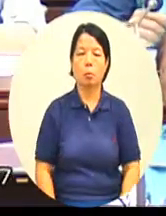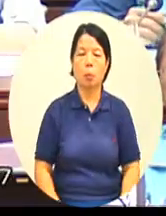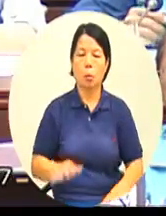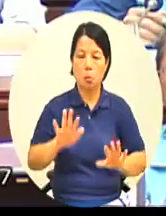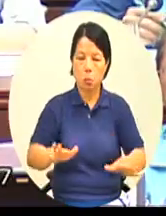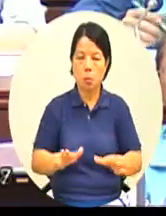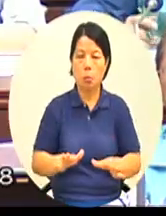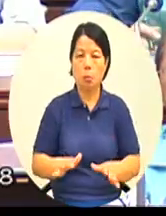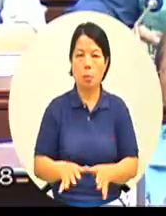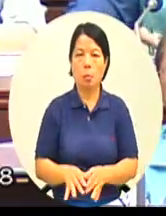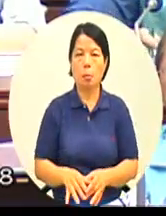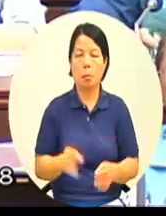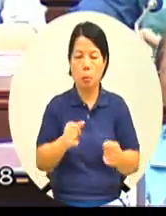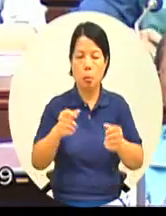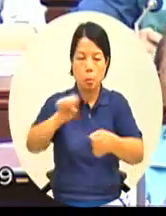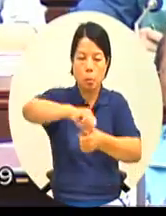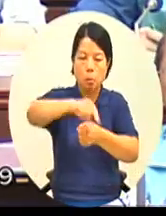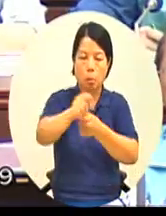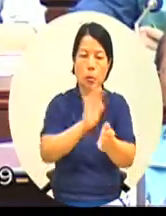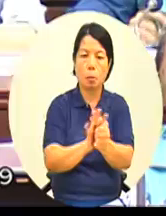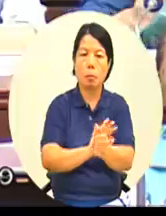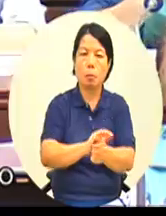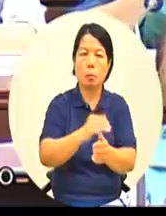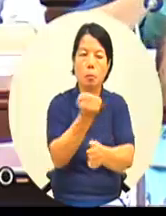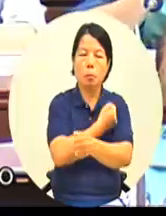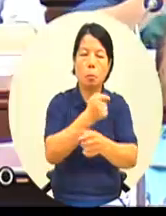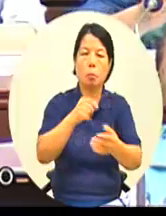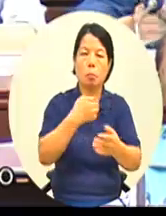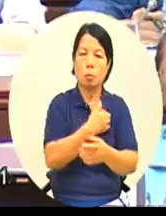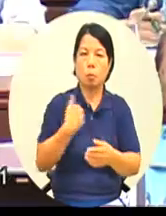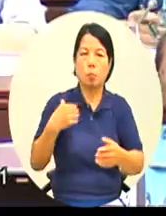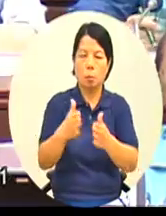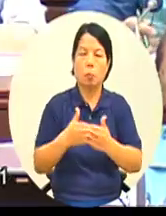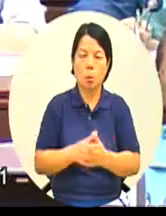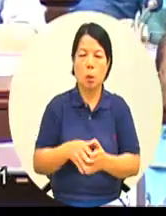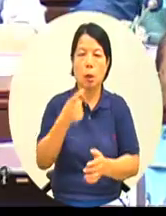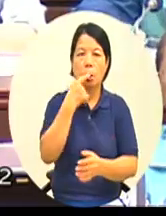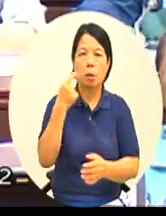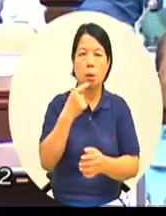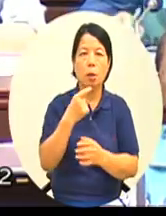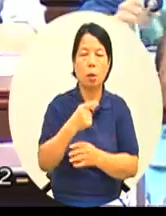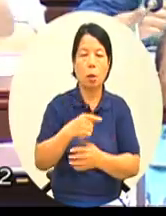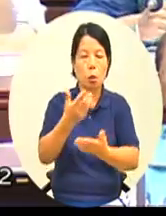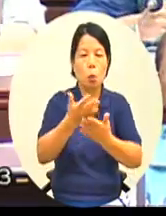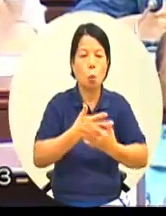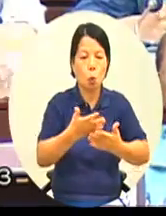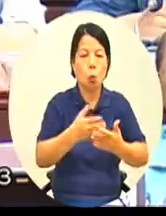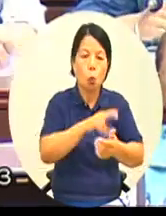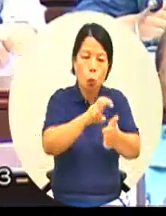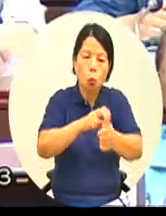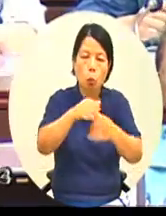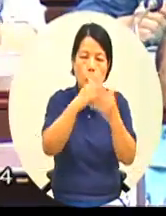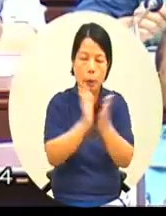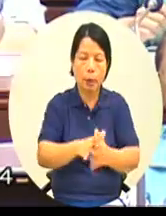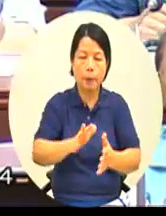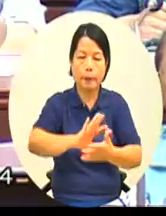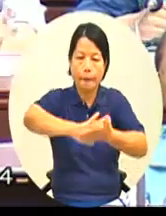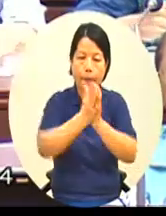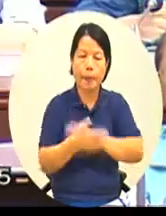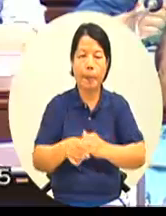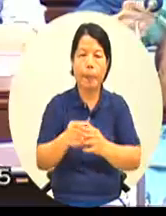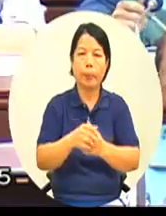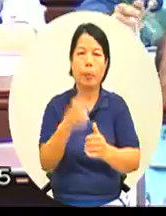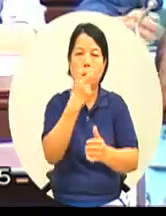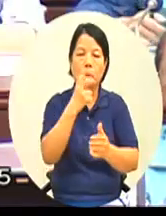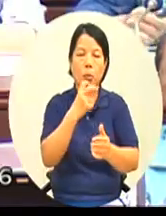有的增加它的服务功能，它本来有日托，我们可以把它变日照，它本来只是长青学院啊，我们是不是可以